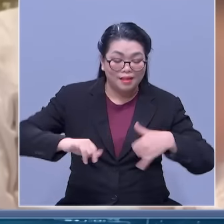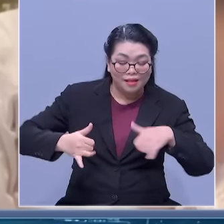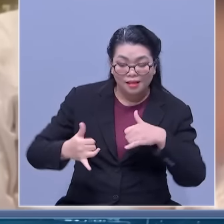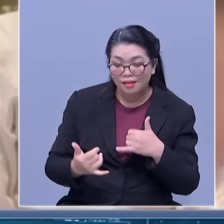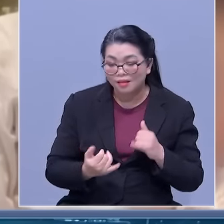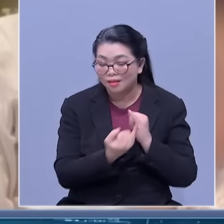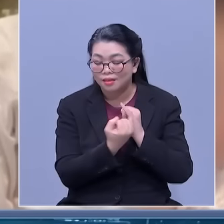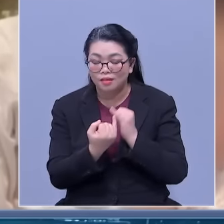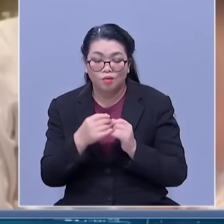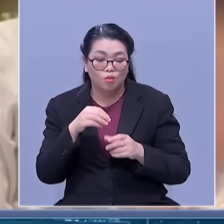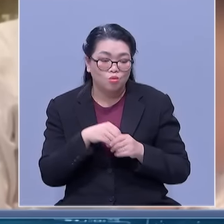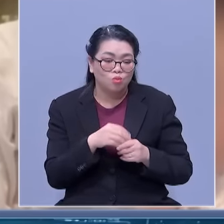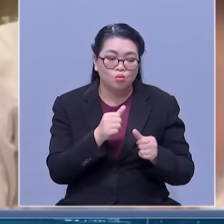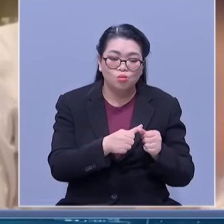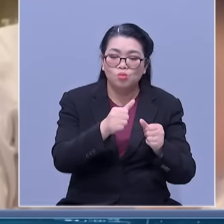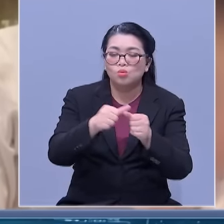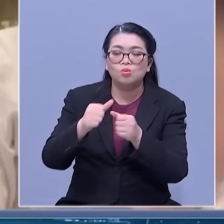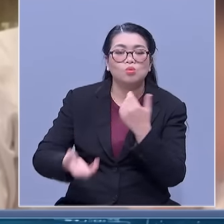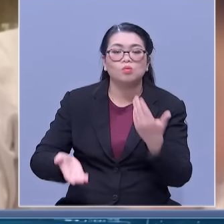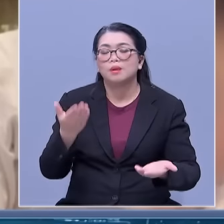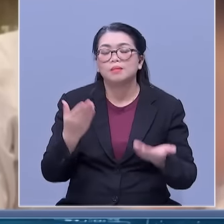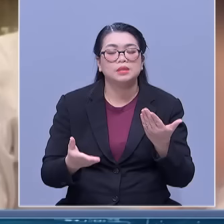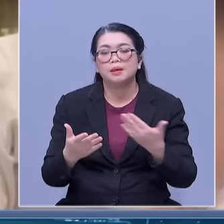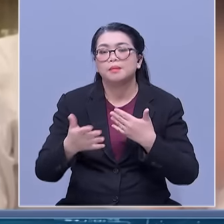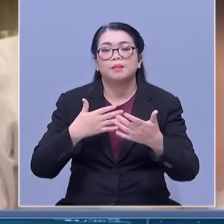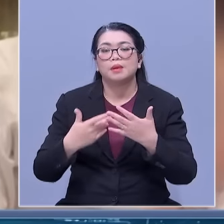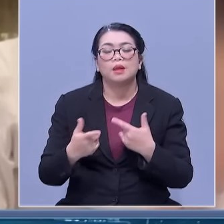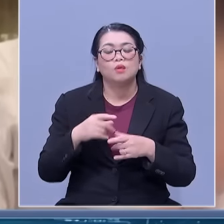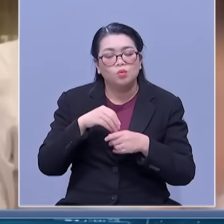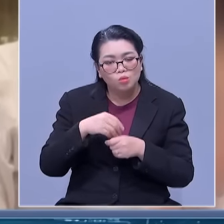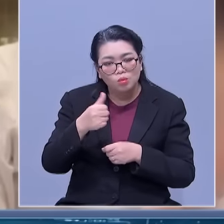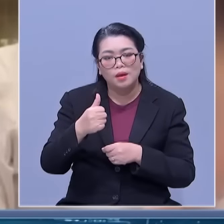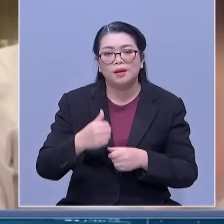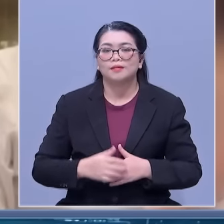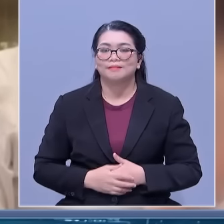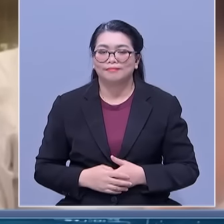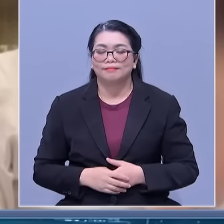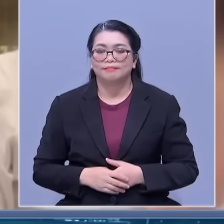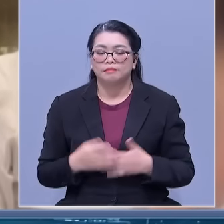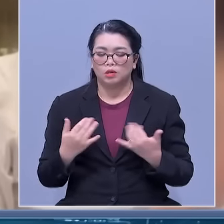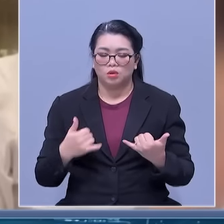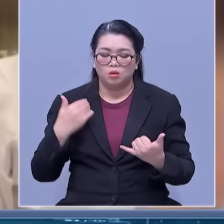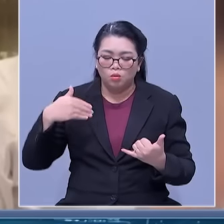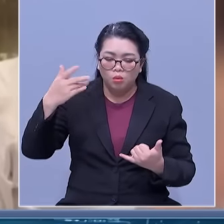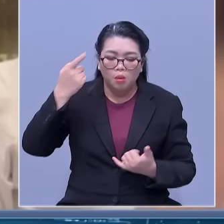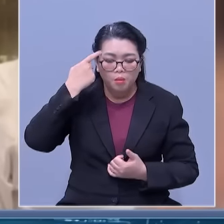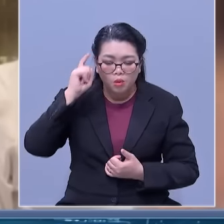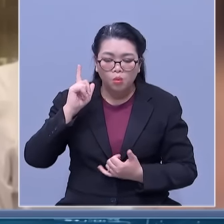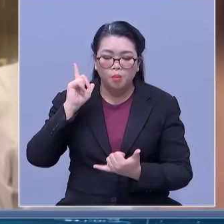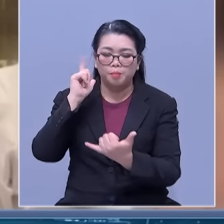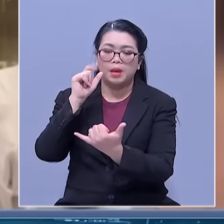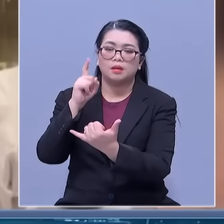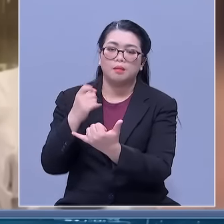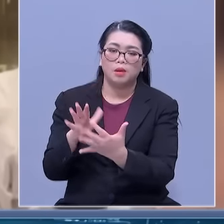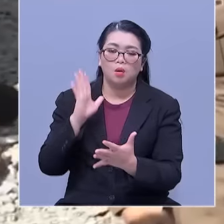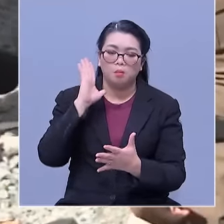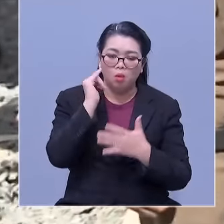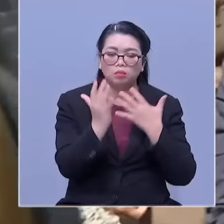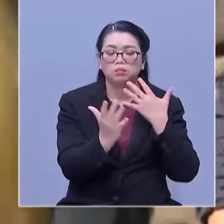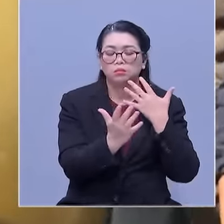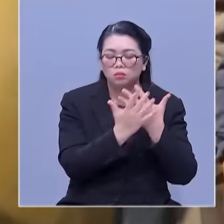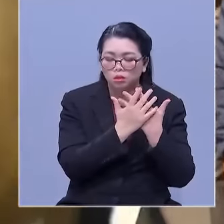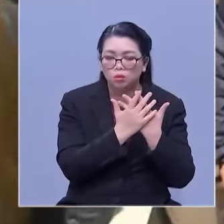อยู่กับใครก็ได้นะคะกับคนในครอบครัว แต่หลังจากนี้นี่คุณแม่เสียไปแล้วคุณพ่อติดคุ